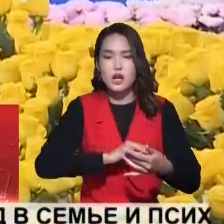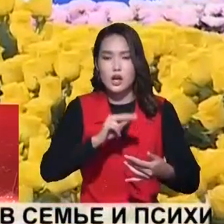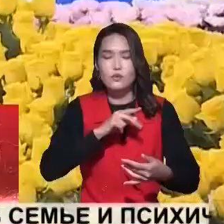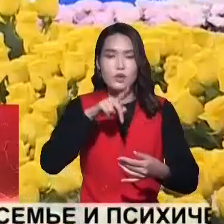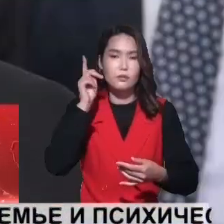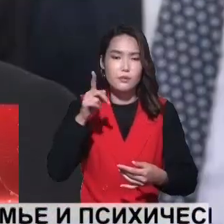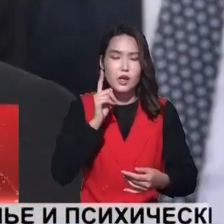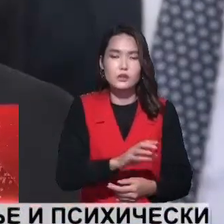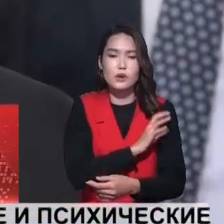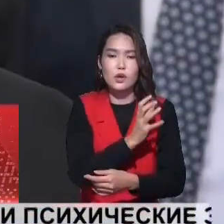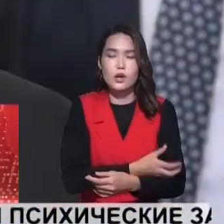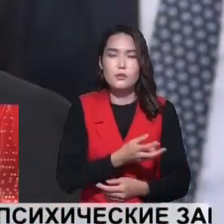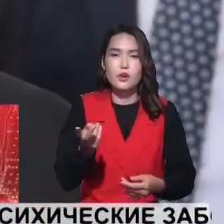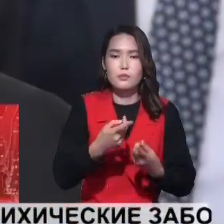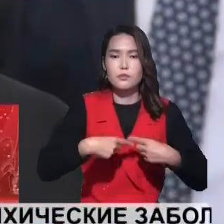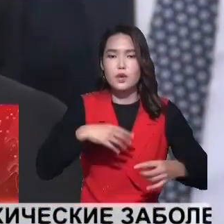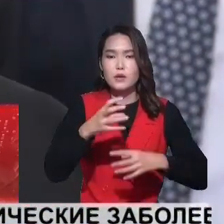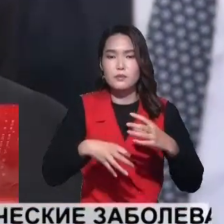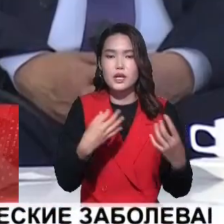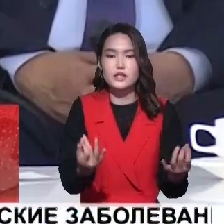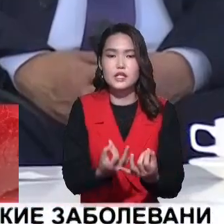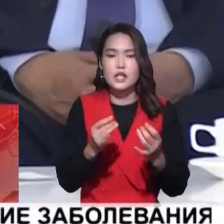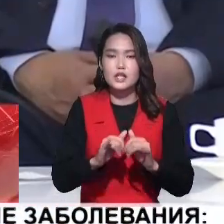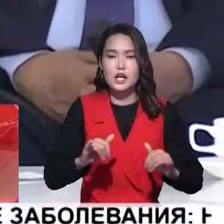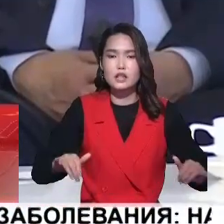молодежи в укреплении межрелигиозного диалога и развитии мира.